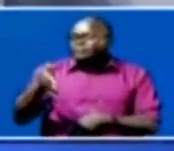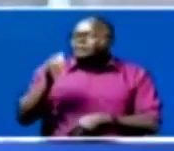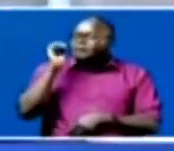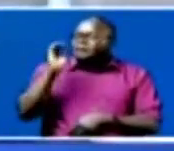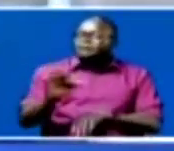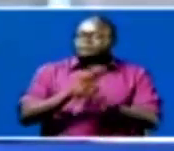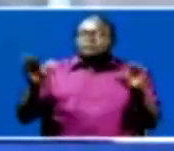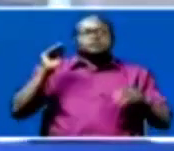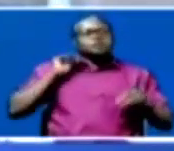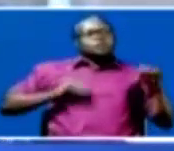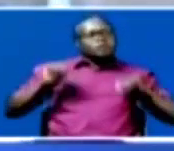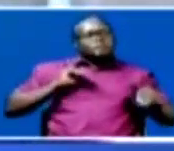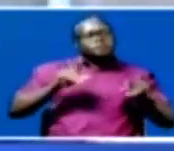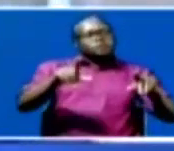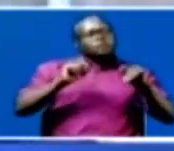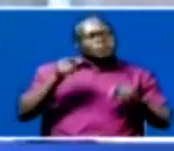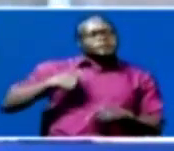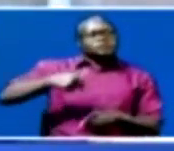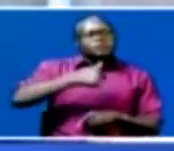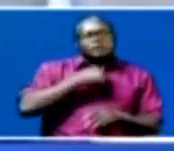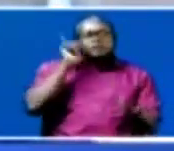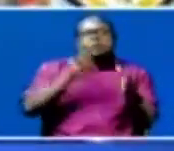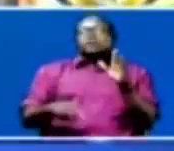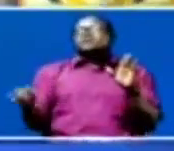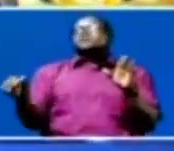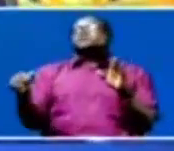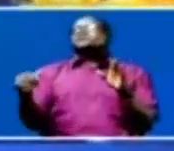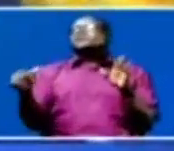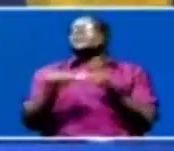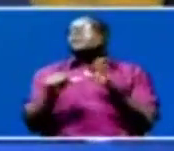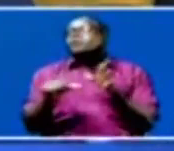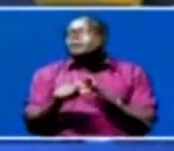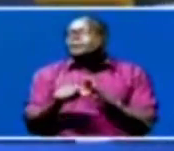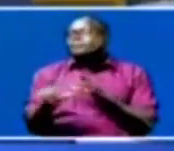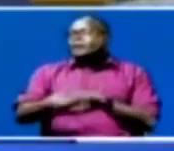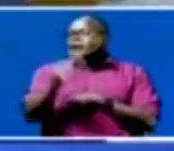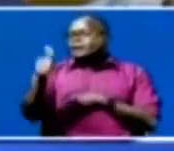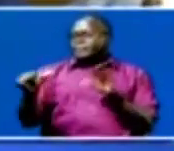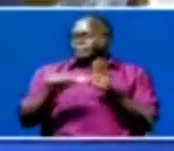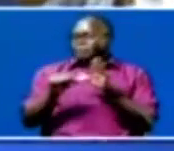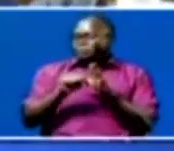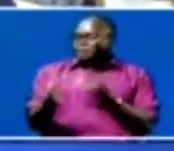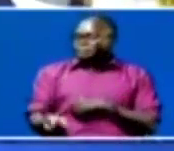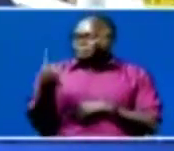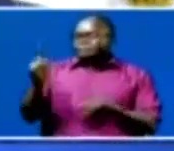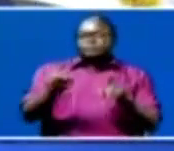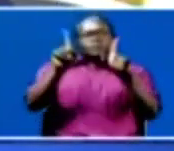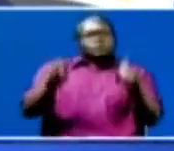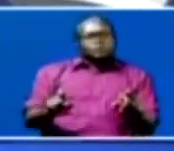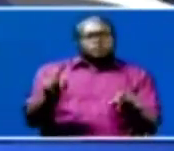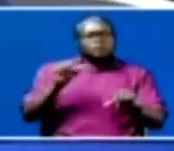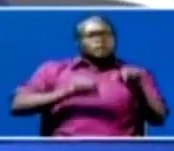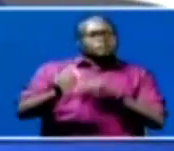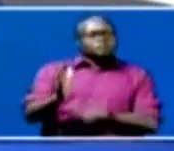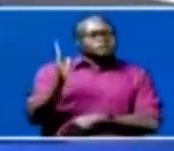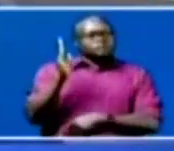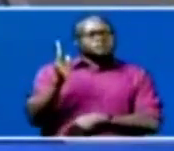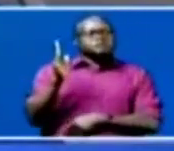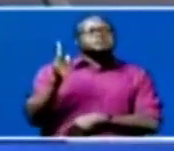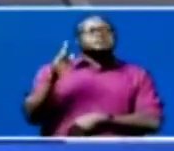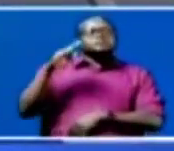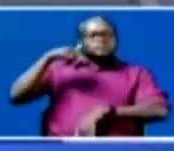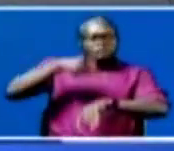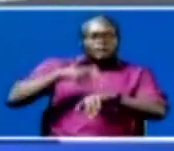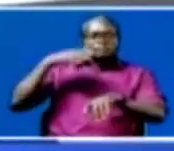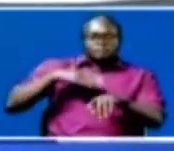kama sio ufisadi, tuambiwe ni nini imeenda wapi. Ni kisa kingine tena kinachoibua maswali kuhusiana na usalama wa huduma wa